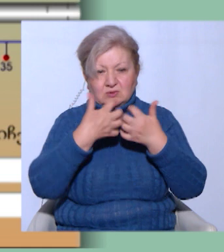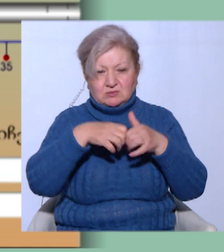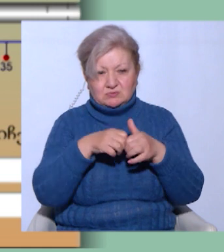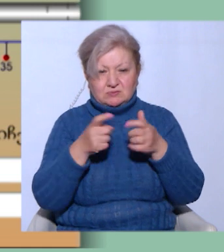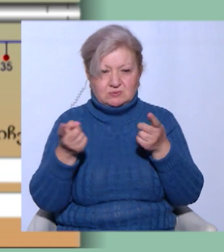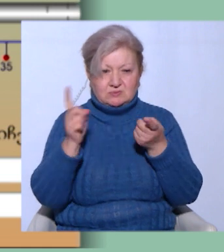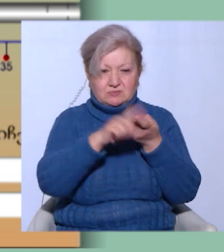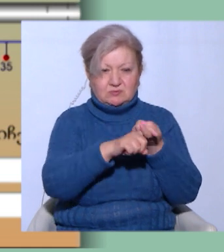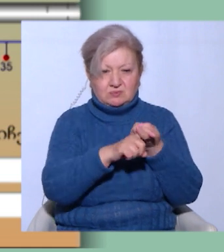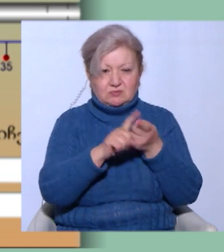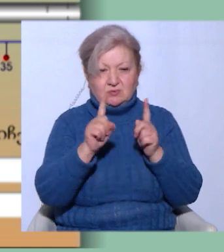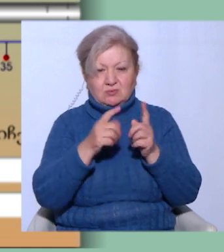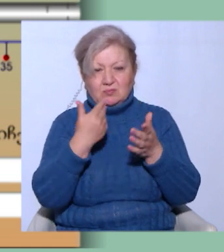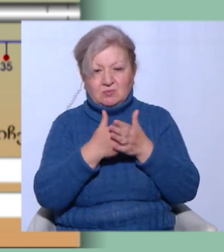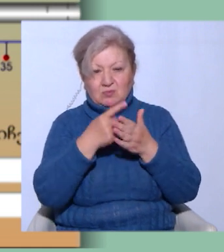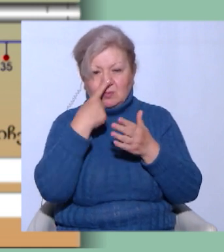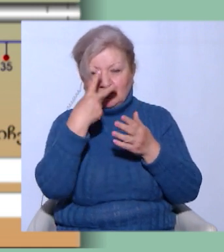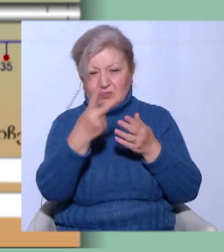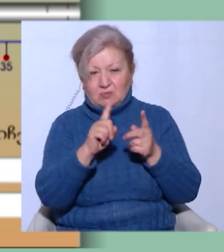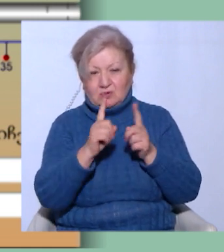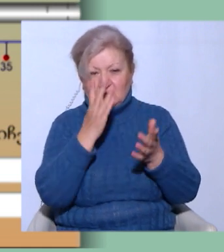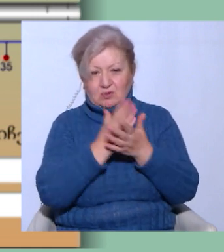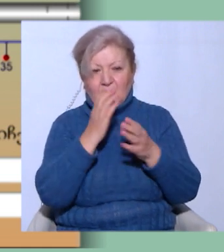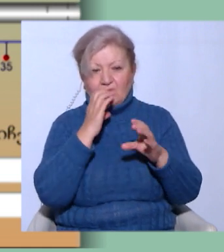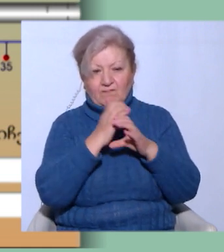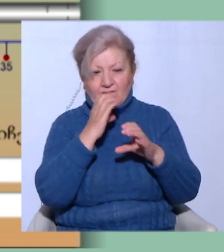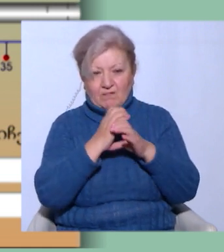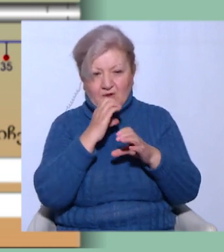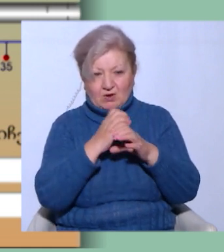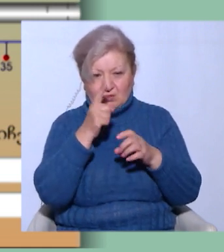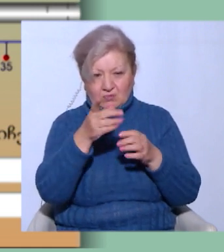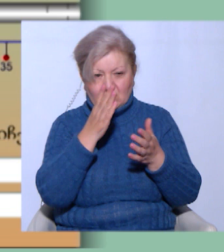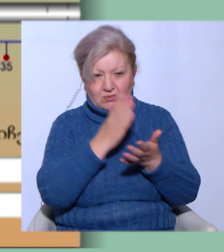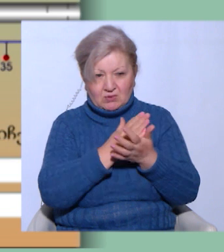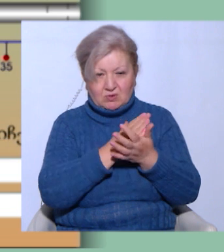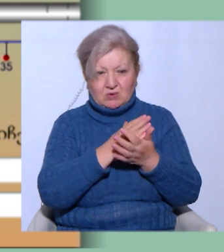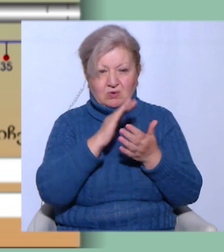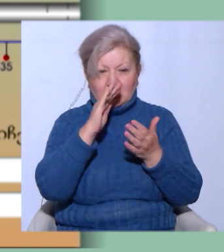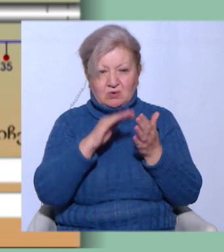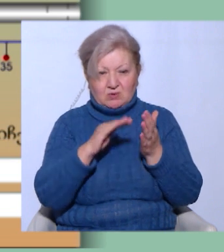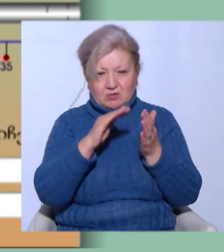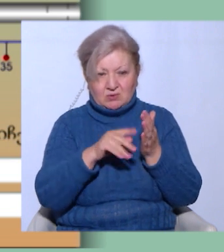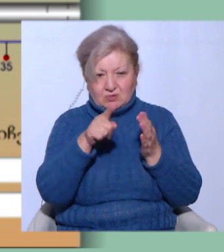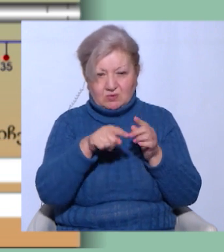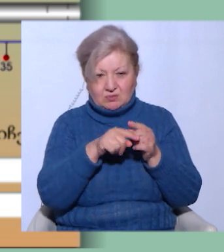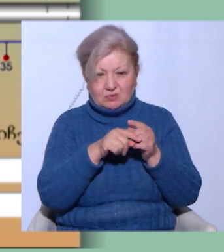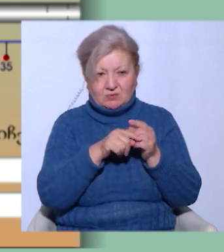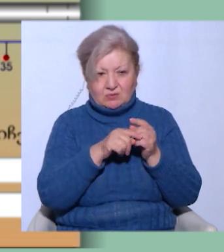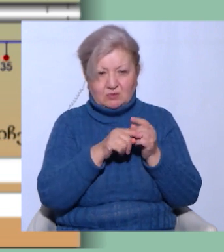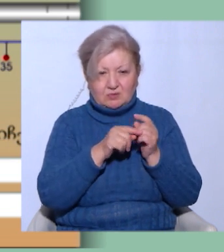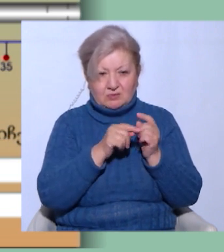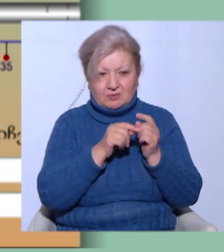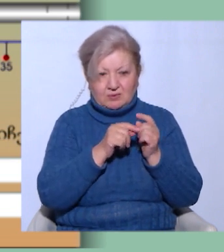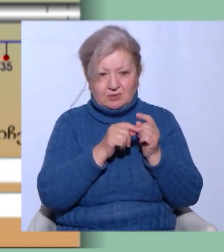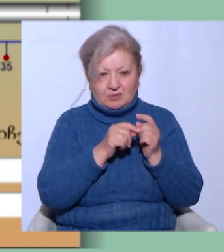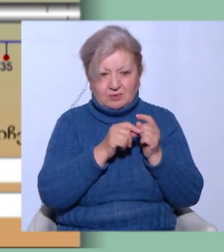სისტემის მიმართ. თქვათ, აი რა გვაქვს ეკრანზე? ჯერ ვაგონია, რომლის ზეთხედი არ გერქვევითა გვაქვს,